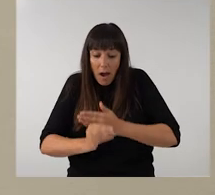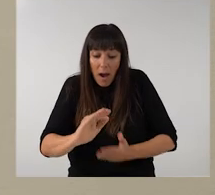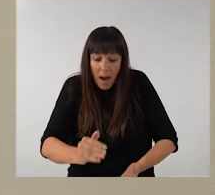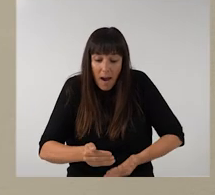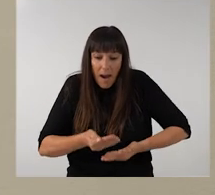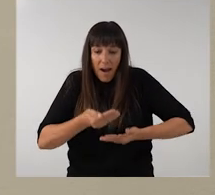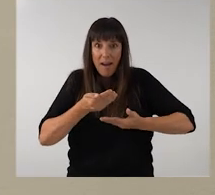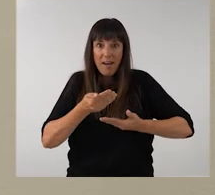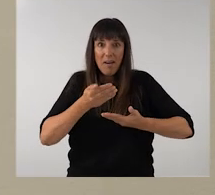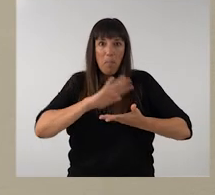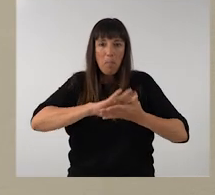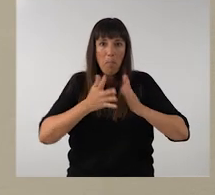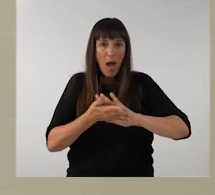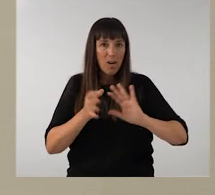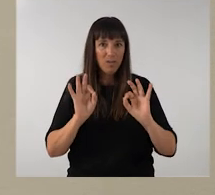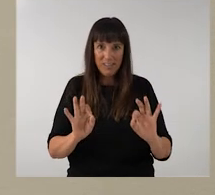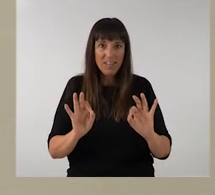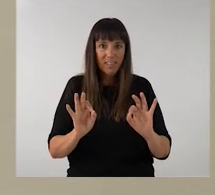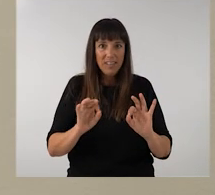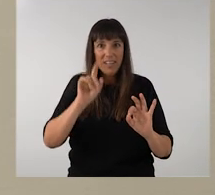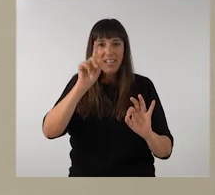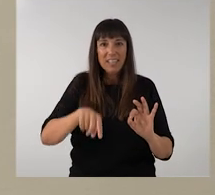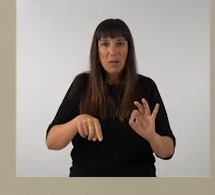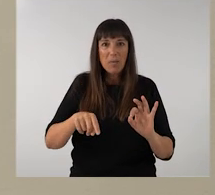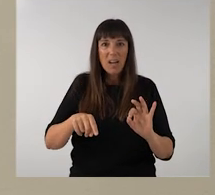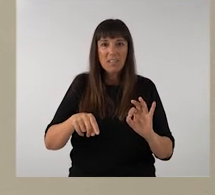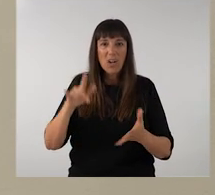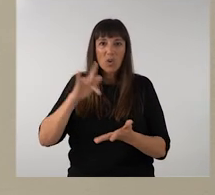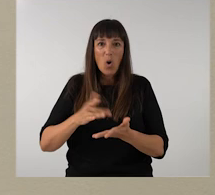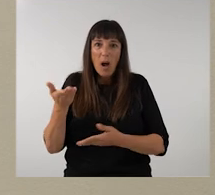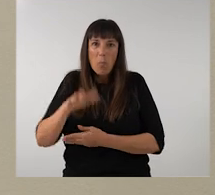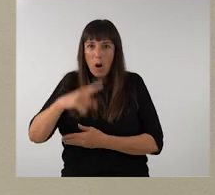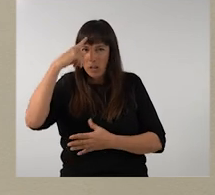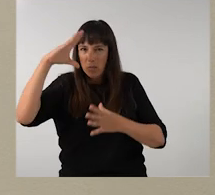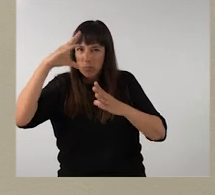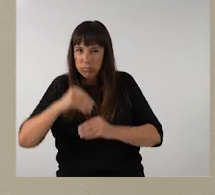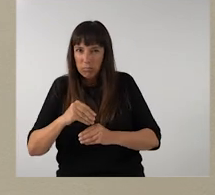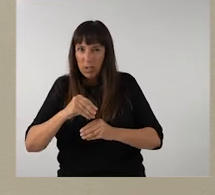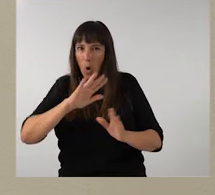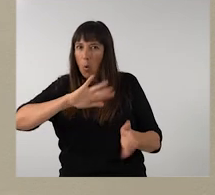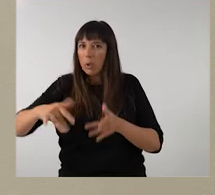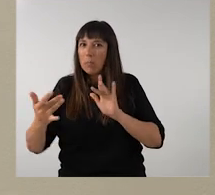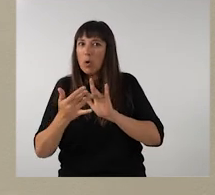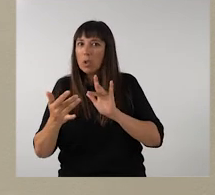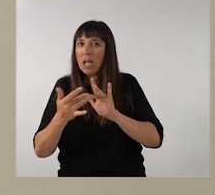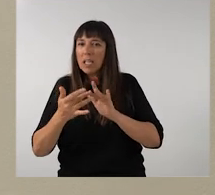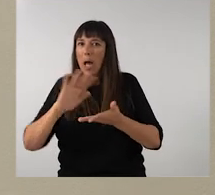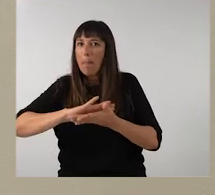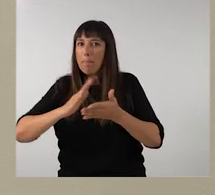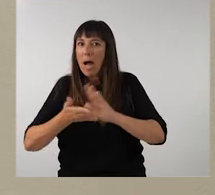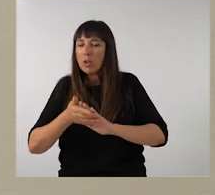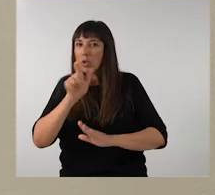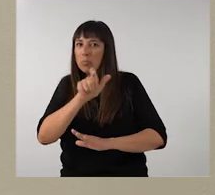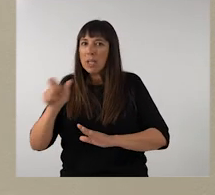que ens rep no? a l'arribar a aquest món, al passar de la vida intrauterina al món. I també, quan ja no en som conscients, segurament és